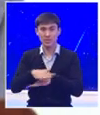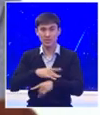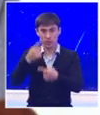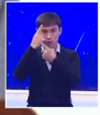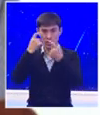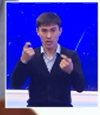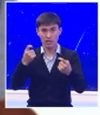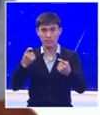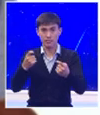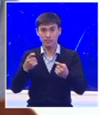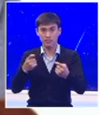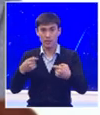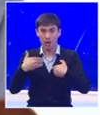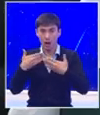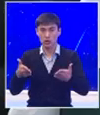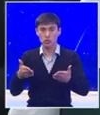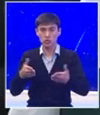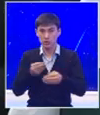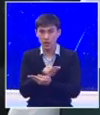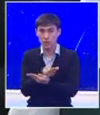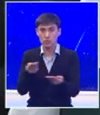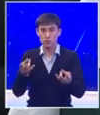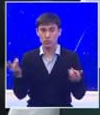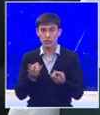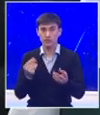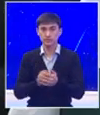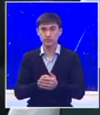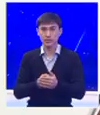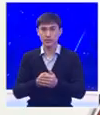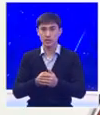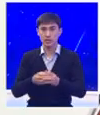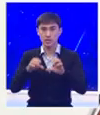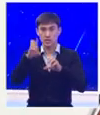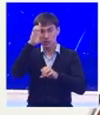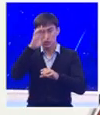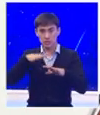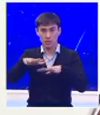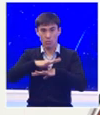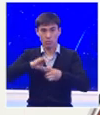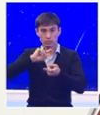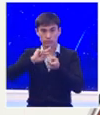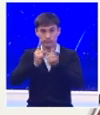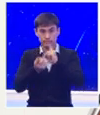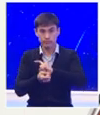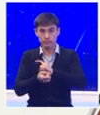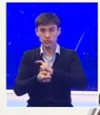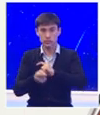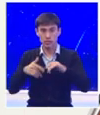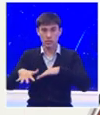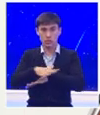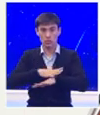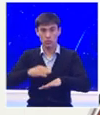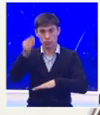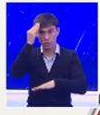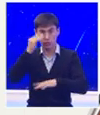жариялап ашық түрде таратып берулеріңіз керек. Заман өзгерді айтып отырмын. Заман, сана сезімі оянды елдің.